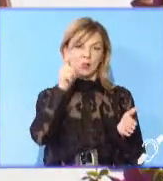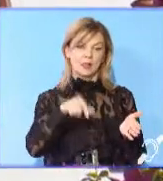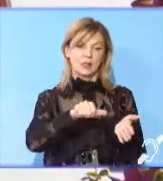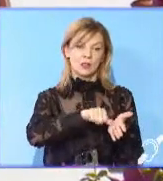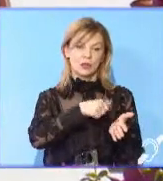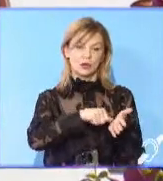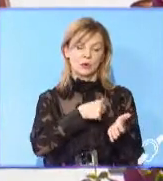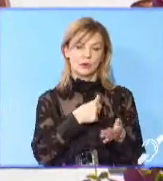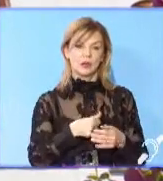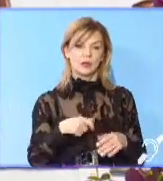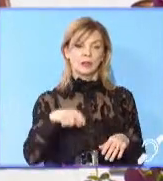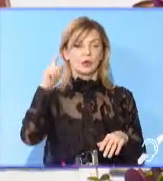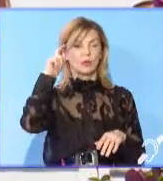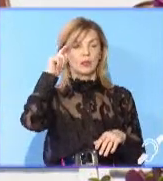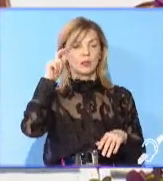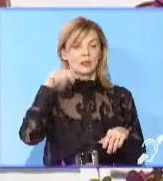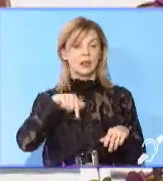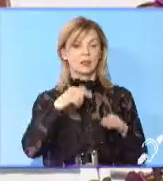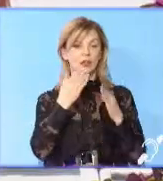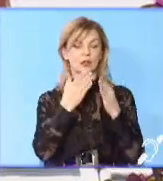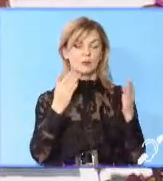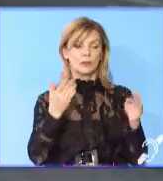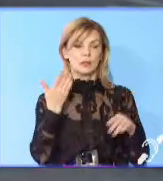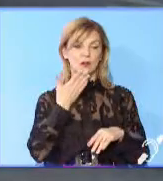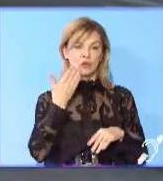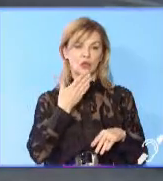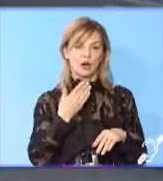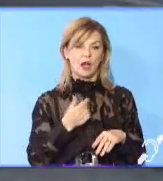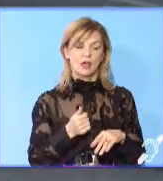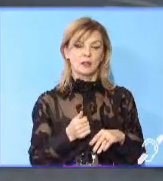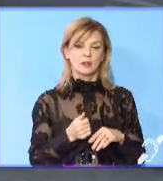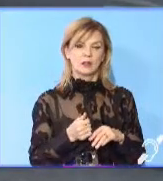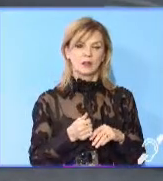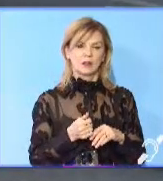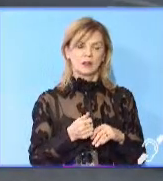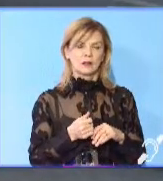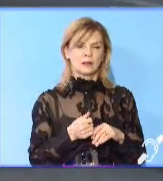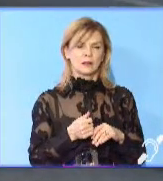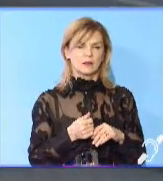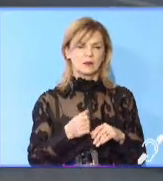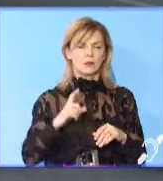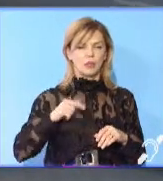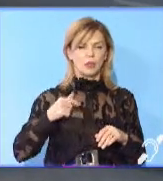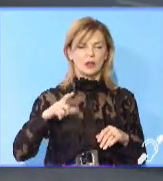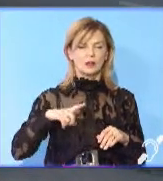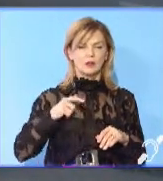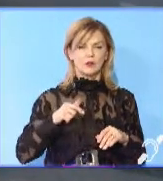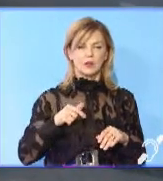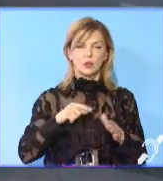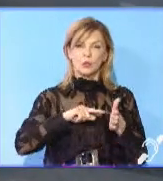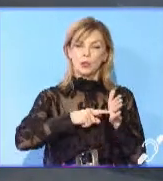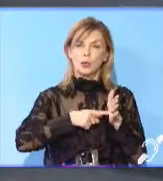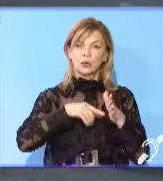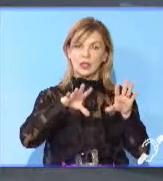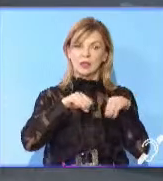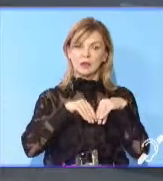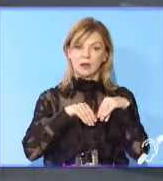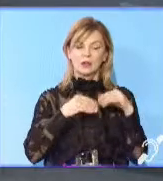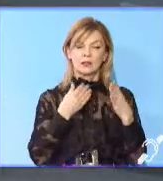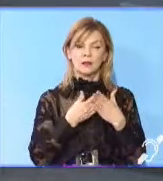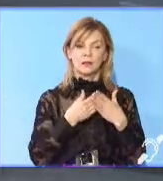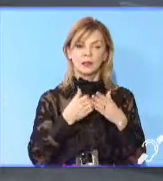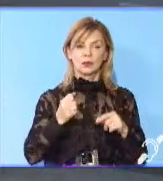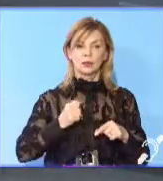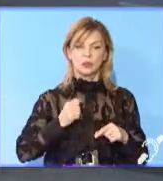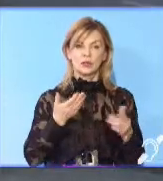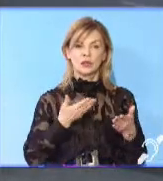Consider că muzeul nostru școlar poate fi un punct de atracție pentru